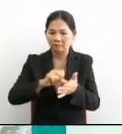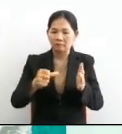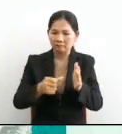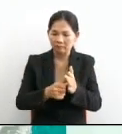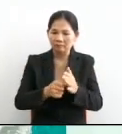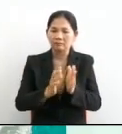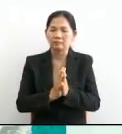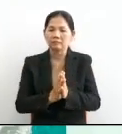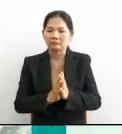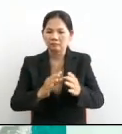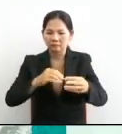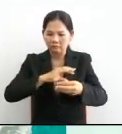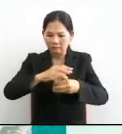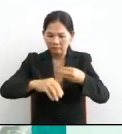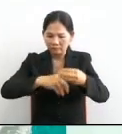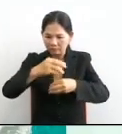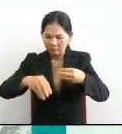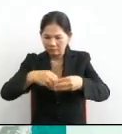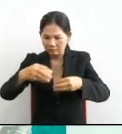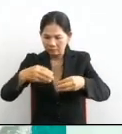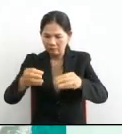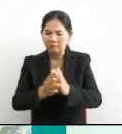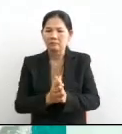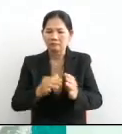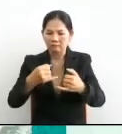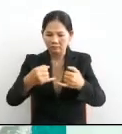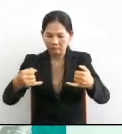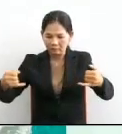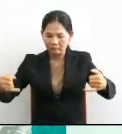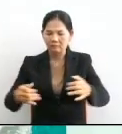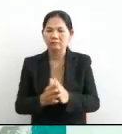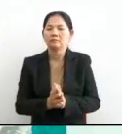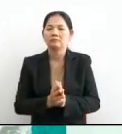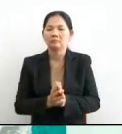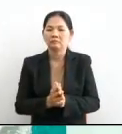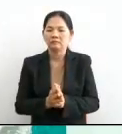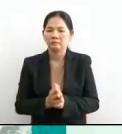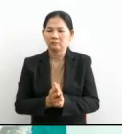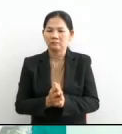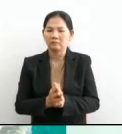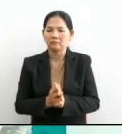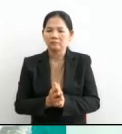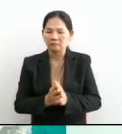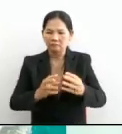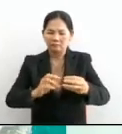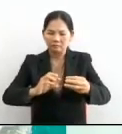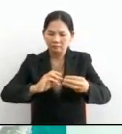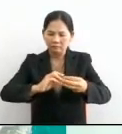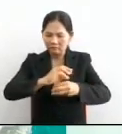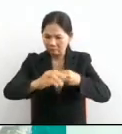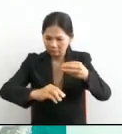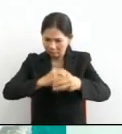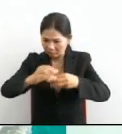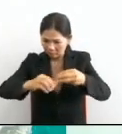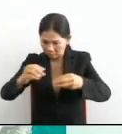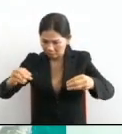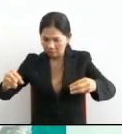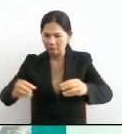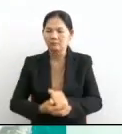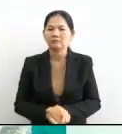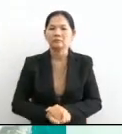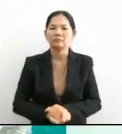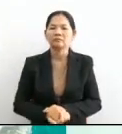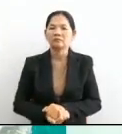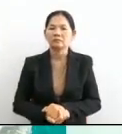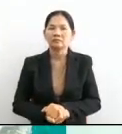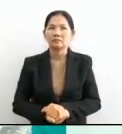thá mũ sò say sốt rứa sò say ẩm bóc chỉ đám đòi khla chà đôi nhà cừu bà bằng hai nhà rục